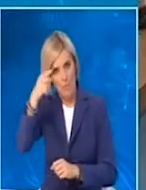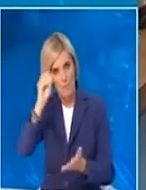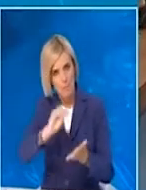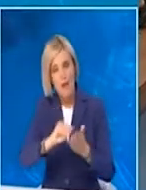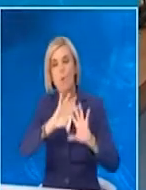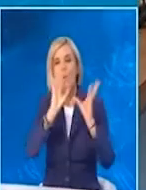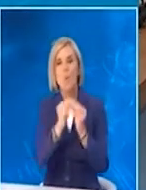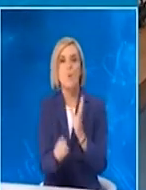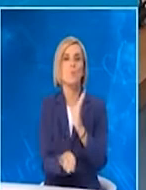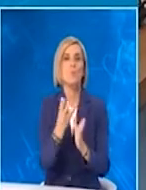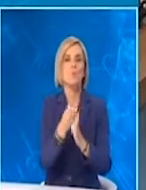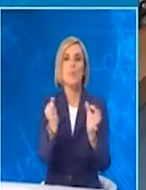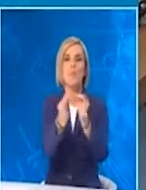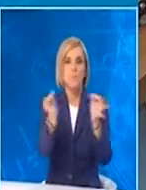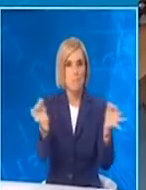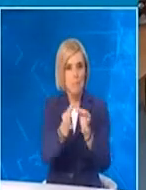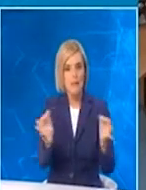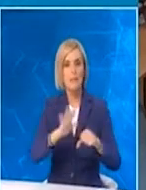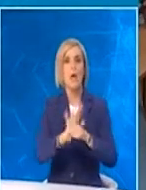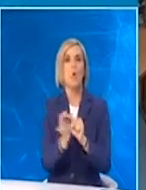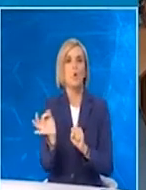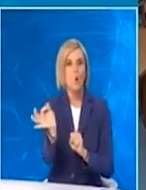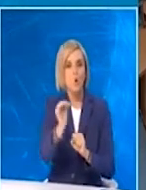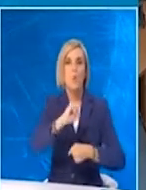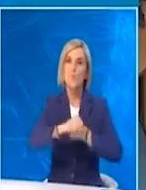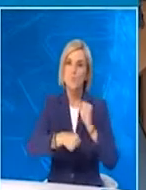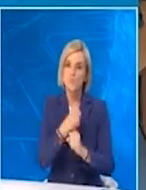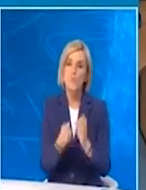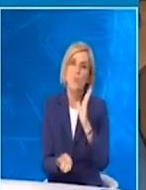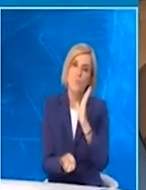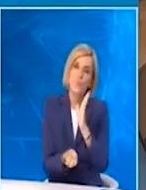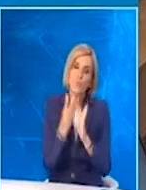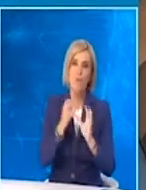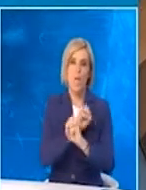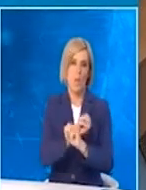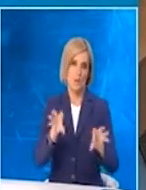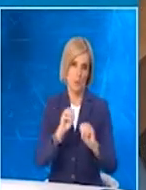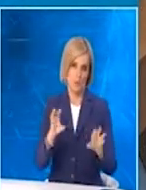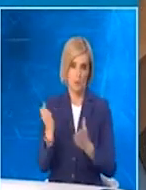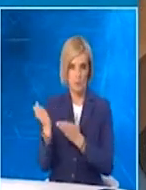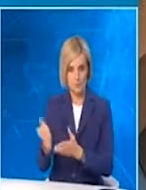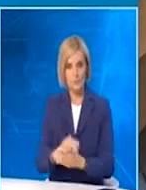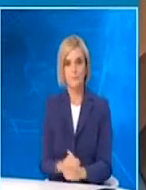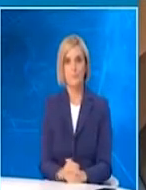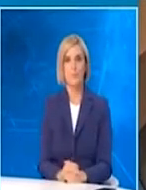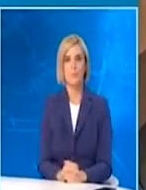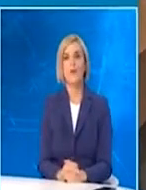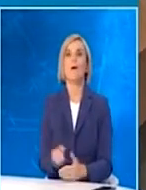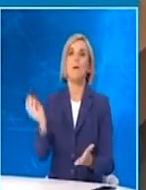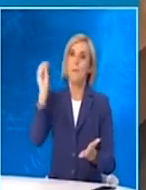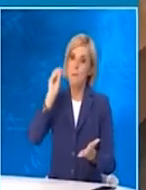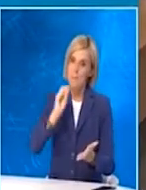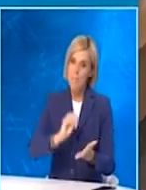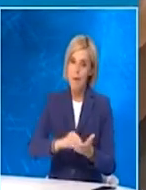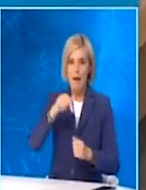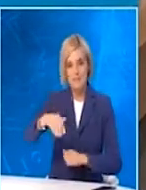Νίκο Χαρδαλιά, να περιγράφει την εικόνα της πανδημίας στη χώρα μας, αλλά και ανακαλεί τους πολίτες σε αυξημένη επαγρύπνηση,